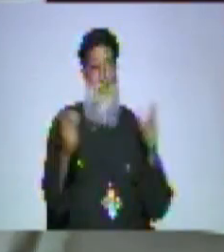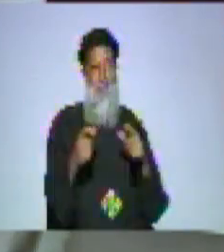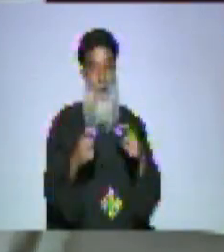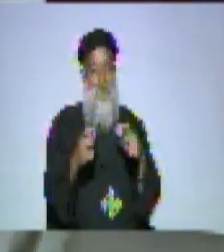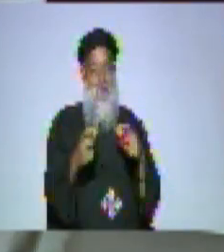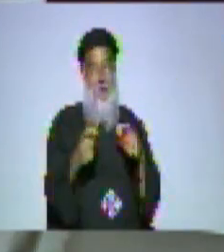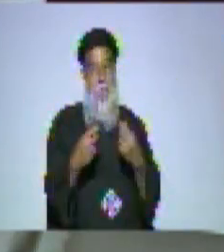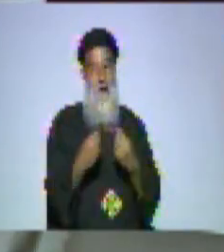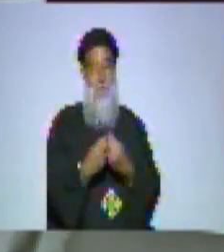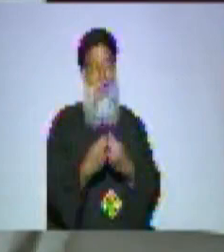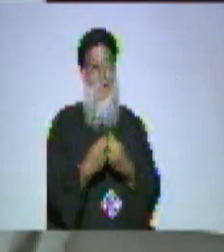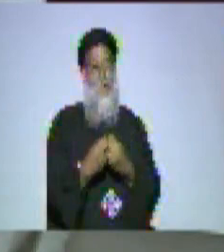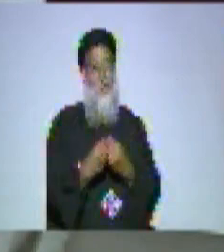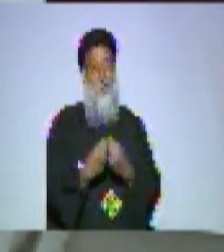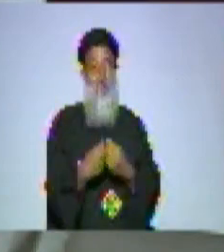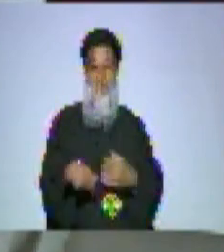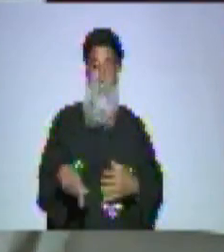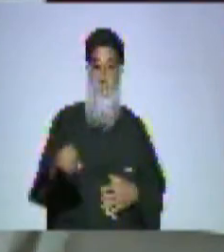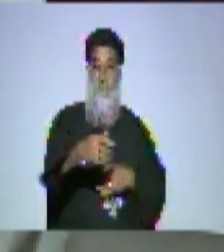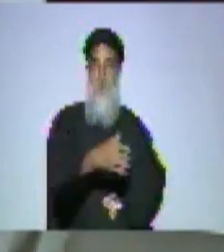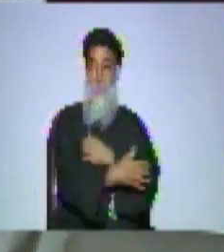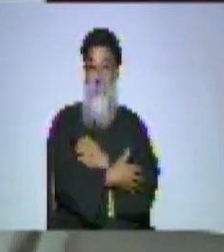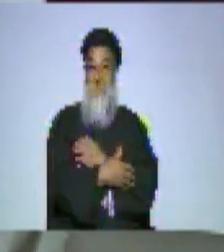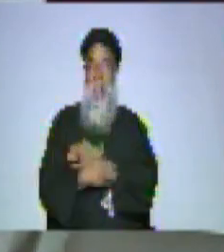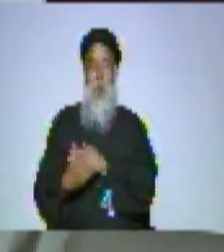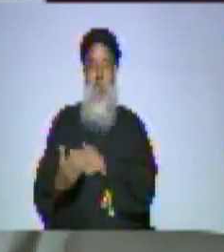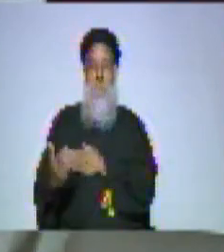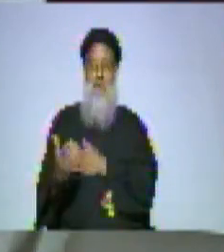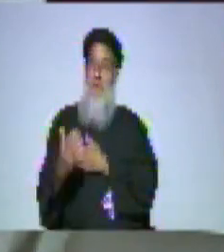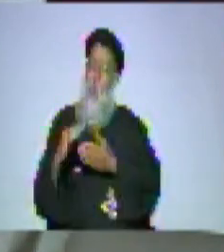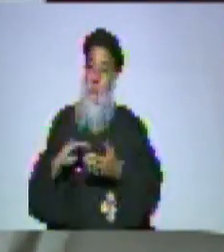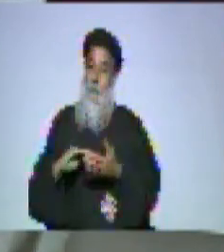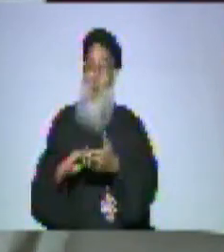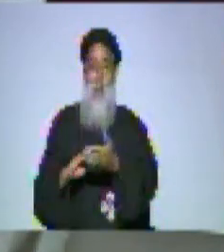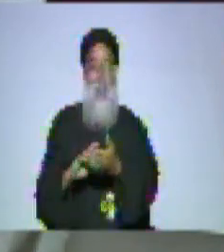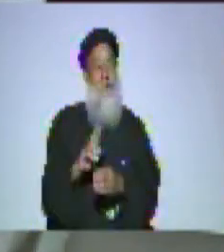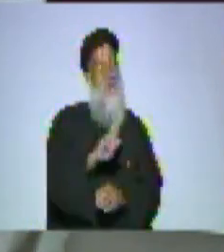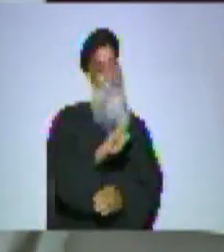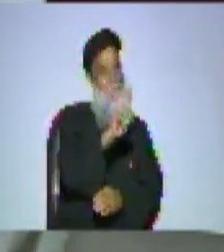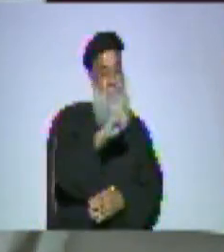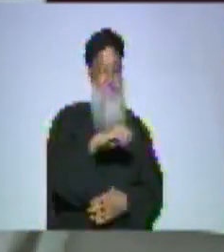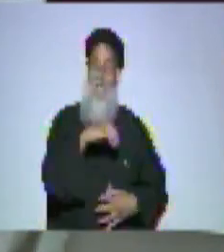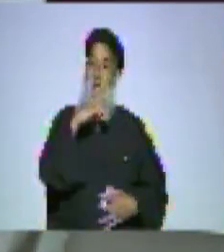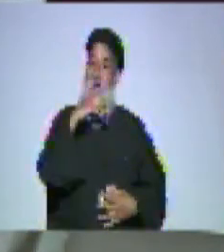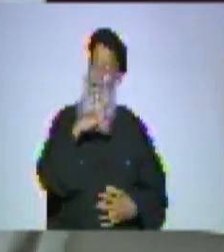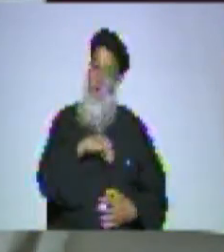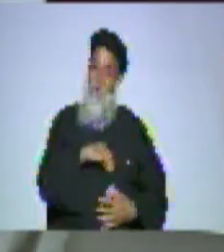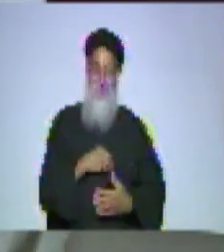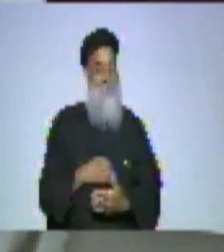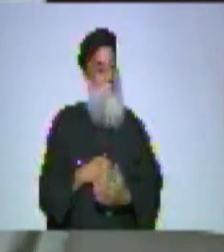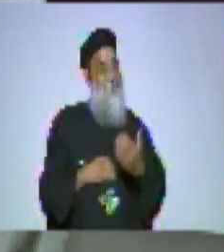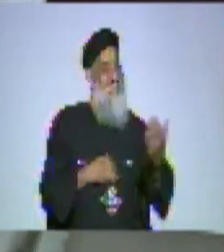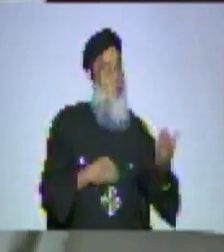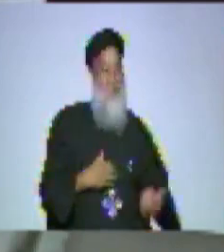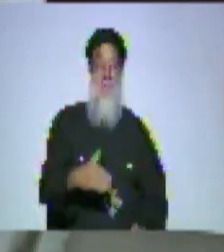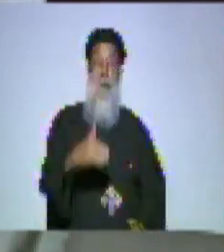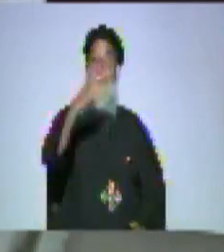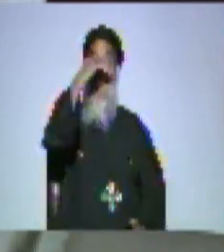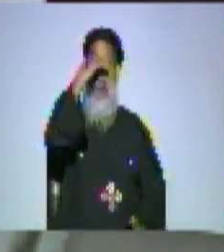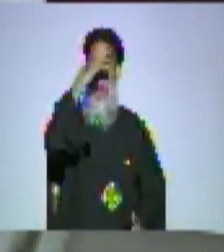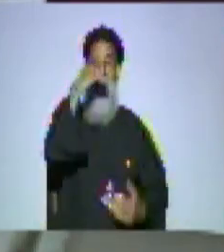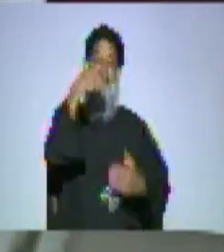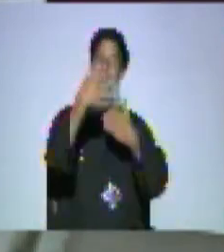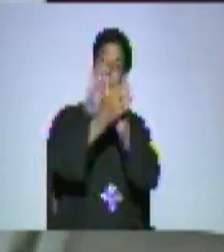كان يقعد مع الفاره ويشوف احتياجهم ويدي حاجات للعروسه علشان